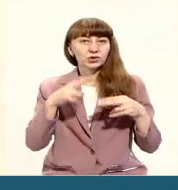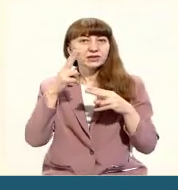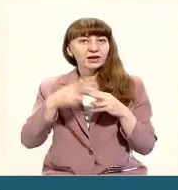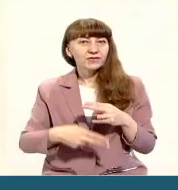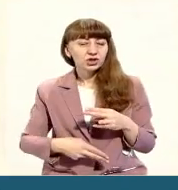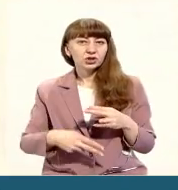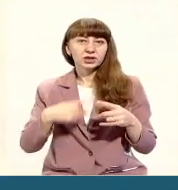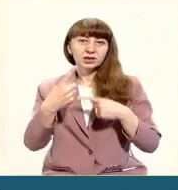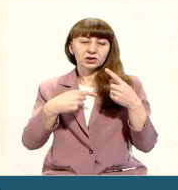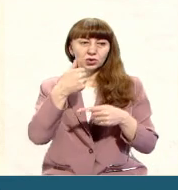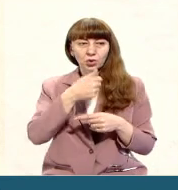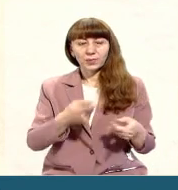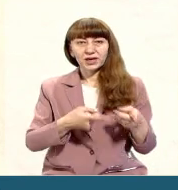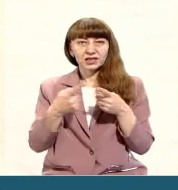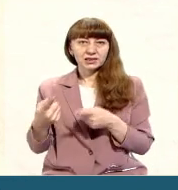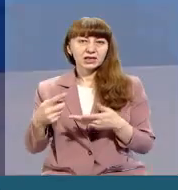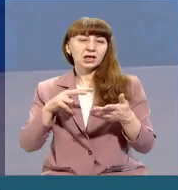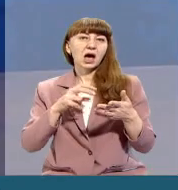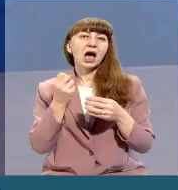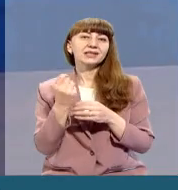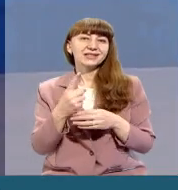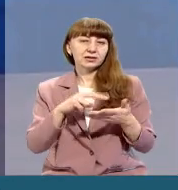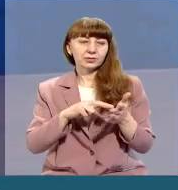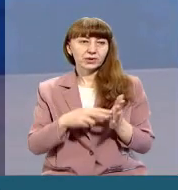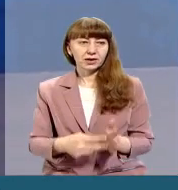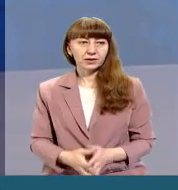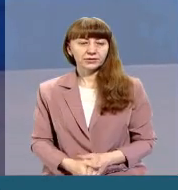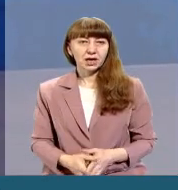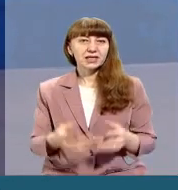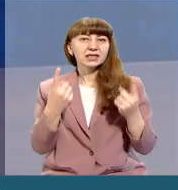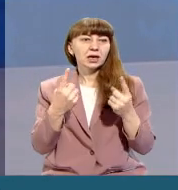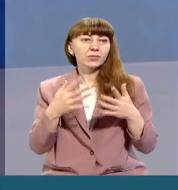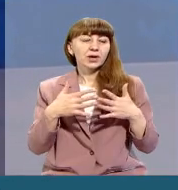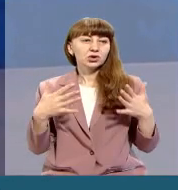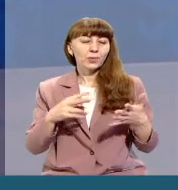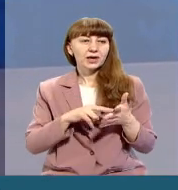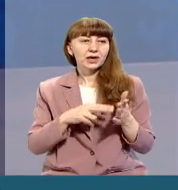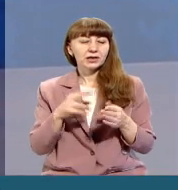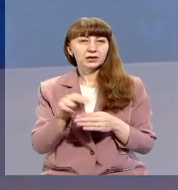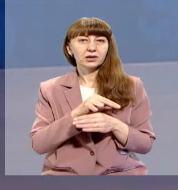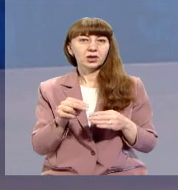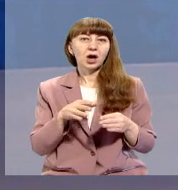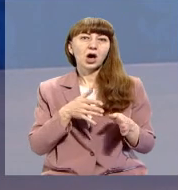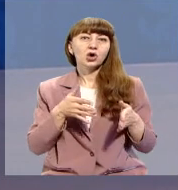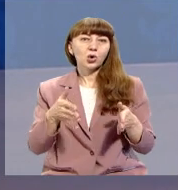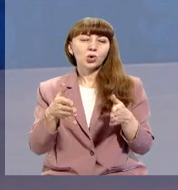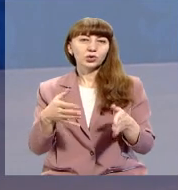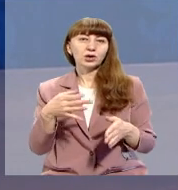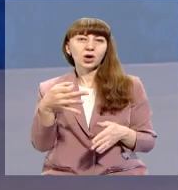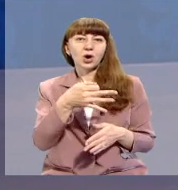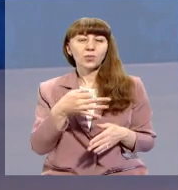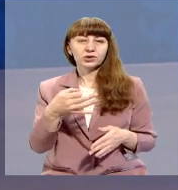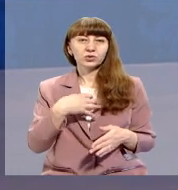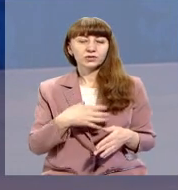на следующий год перешли 11 проектов завершена реализация крупного проекта по реконструкции участка автодороги областного значения Ает